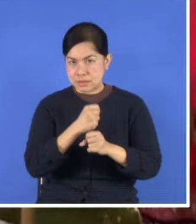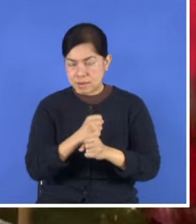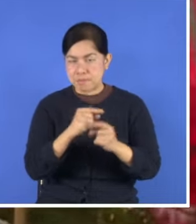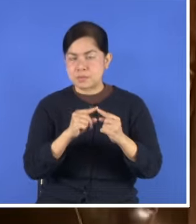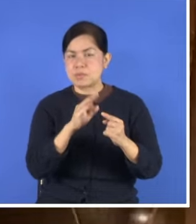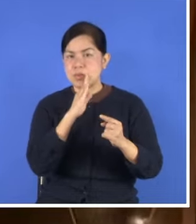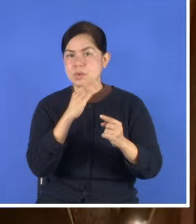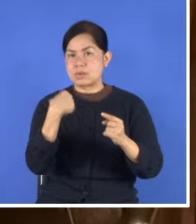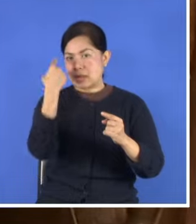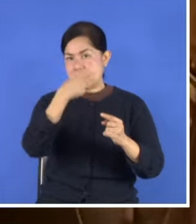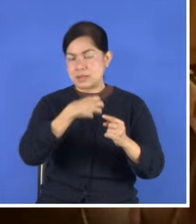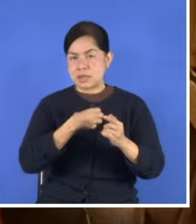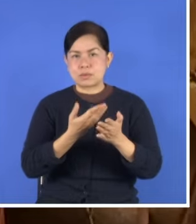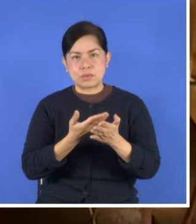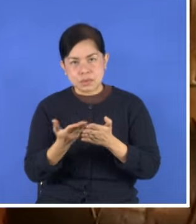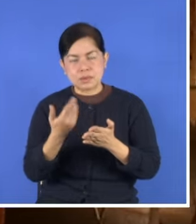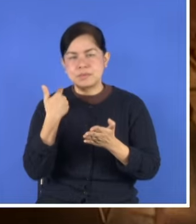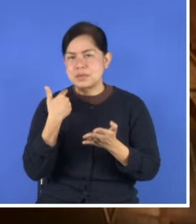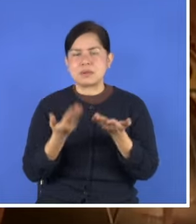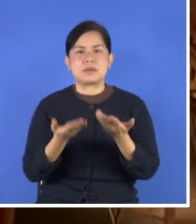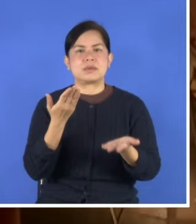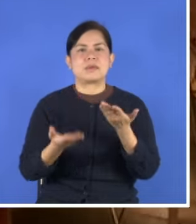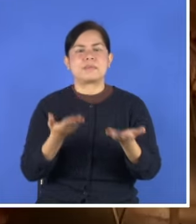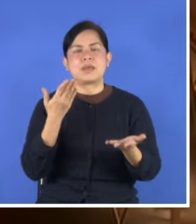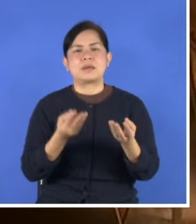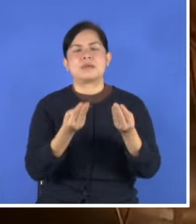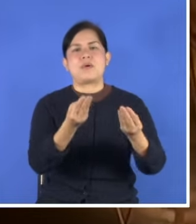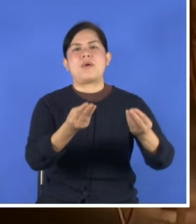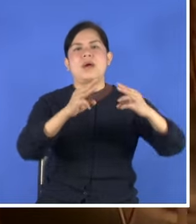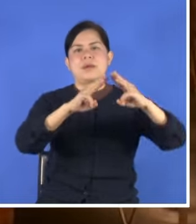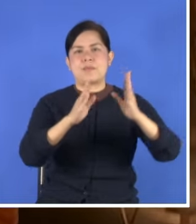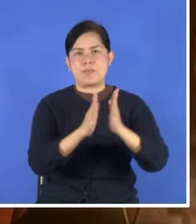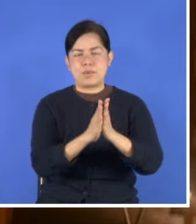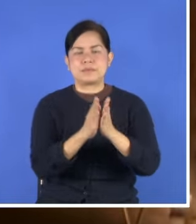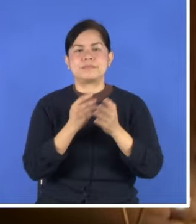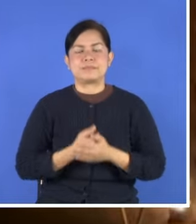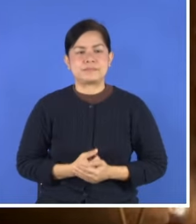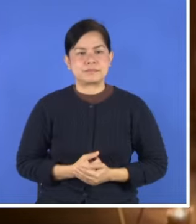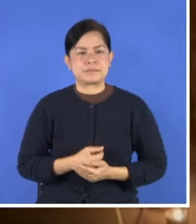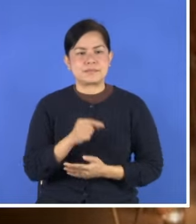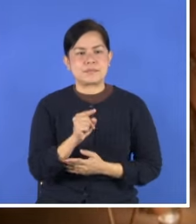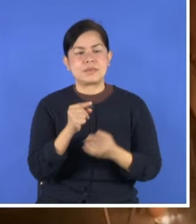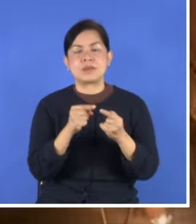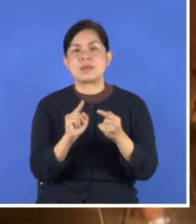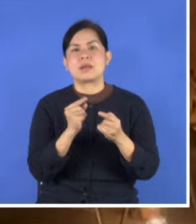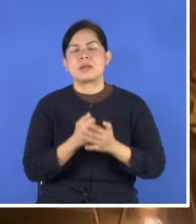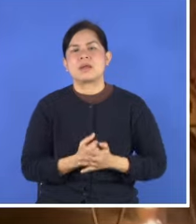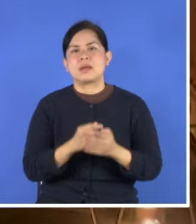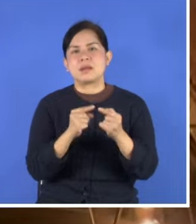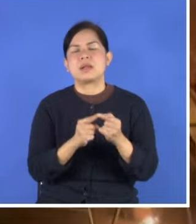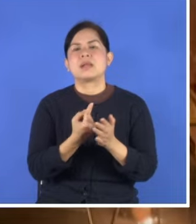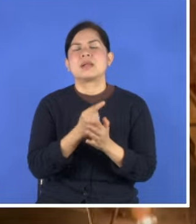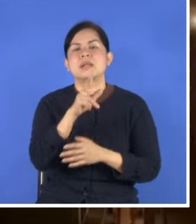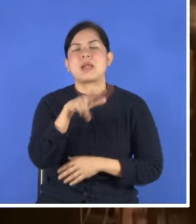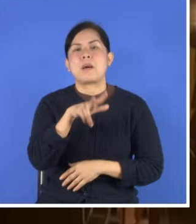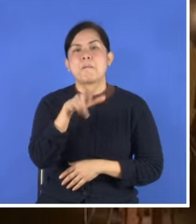แบบสำเร็จรูปแล้วมาแจกจ่ายให้กับทางวัดก็ยินดีรับนะคะ3,999ดวง